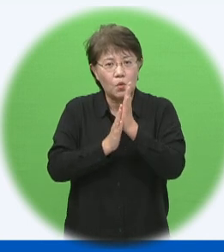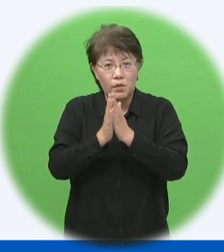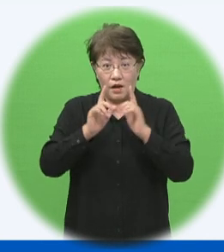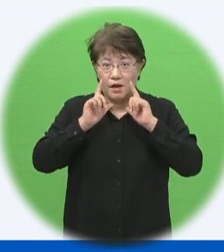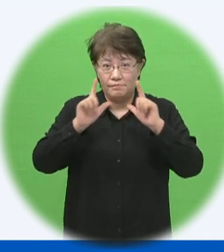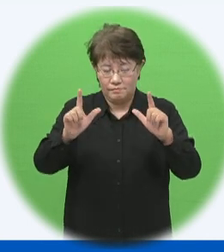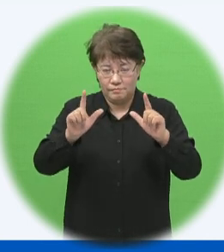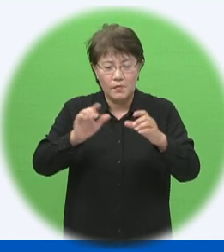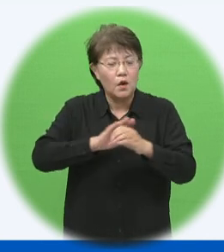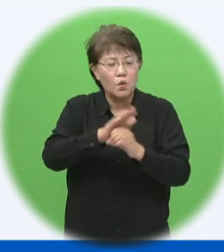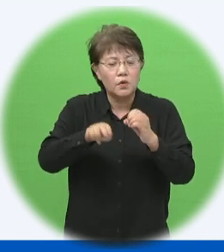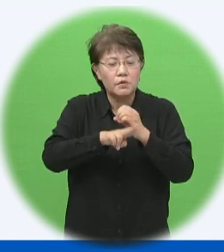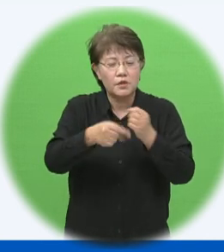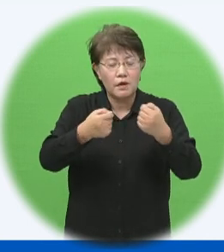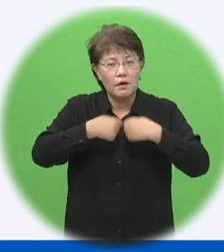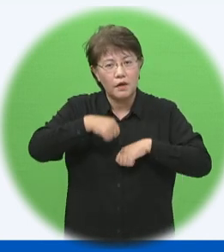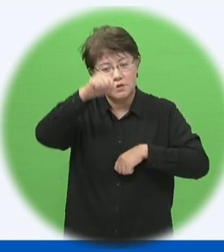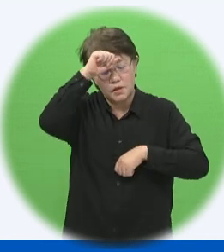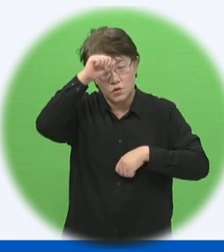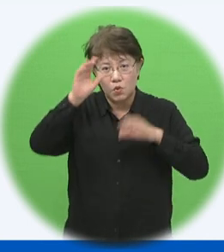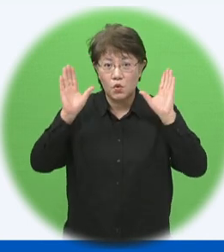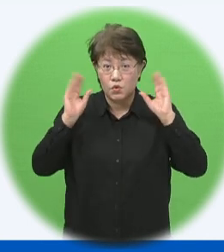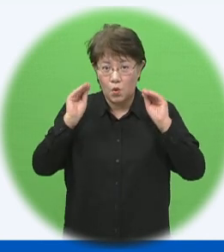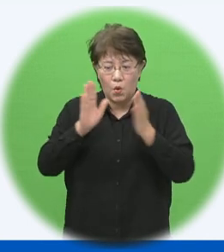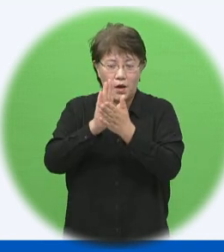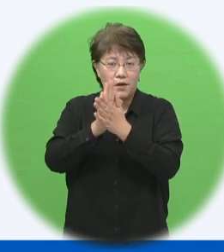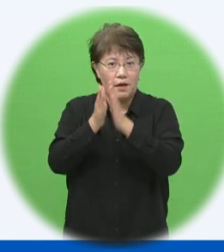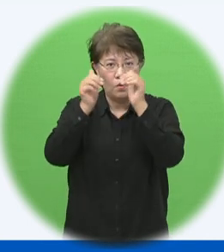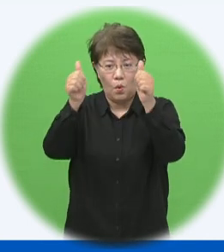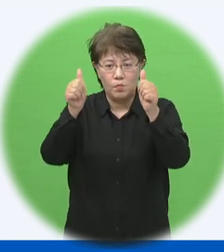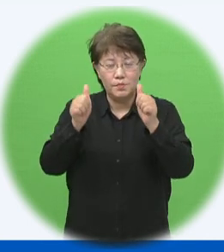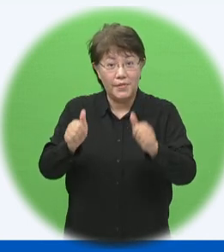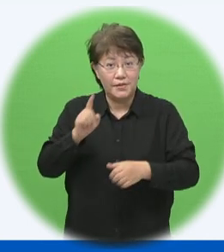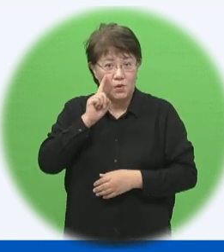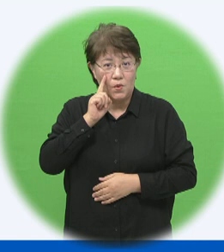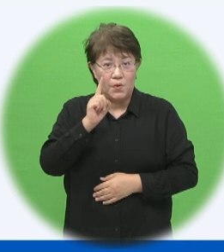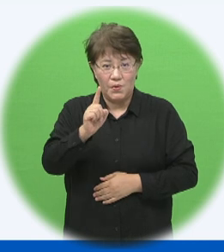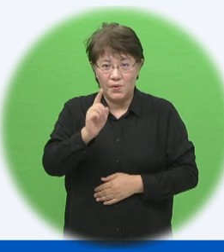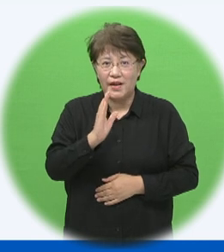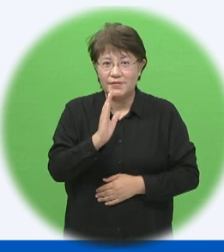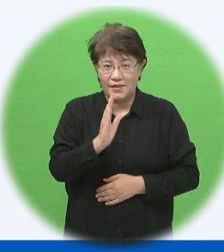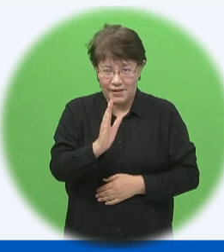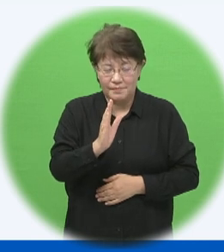です。新型コロナウイルス感染症の情報は県のホームページ